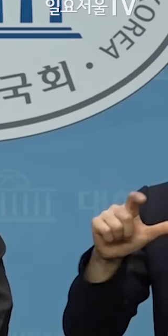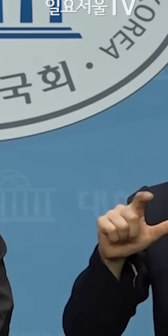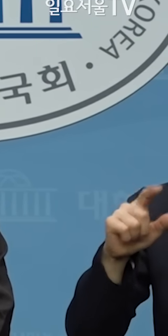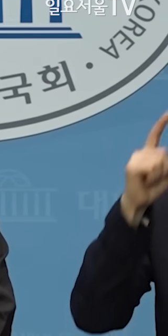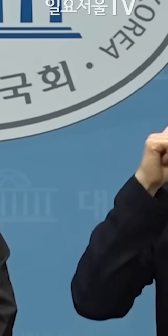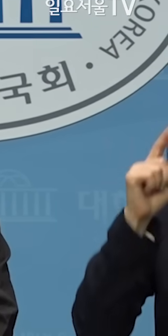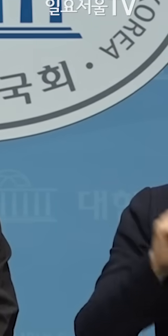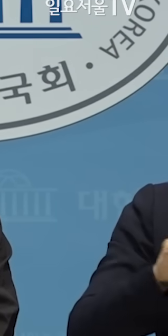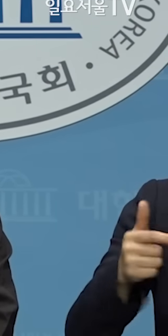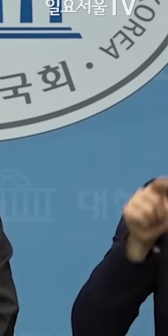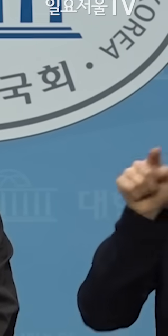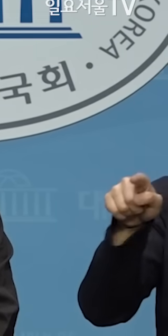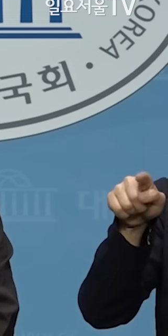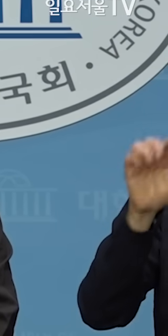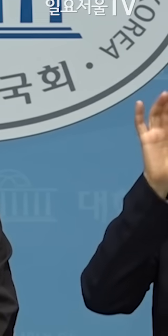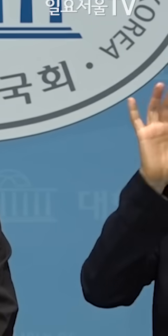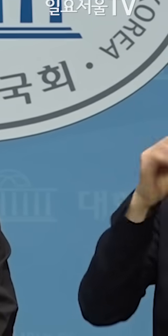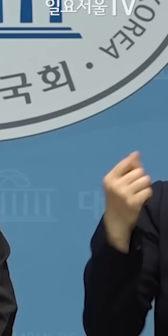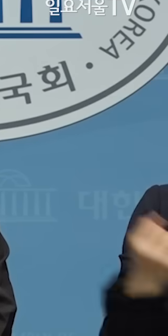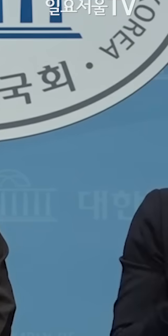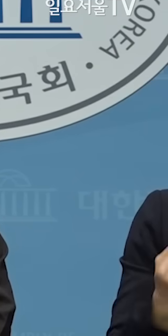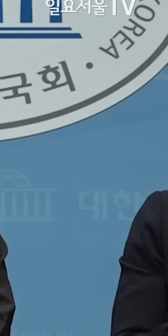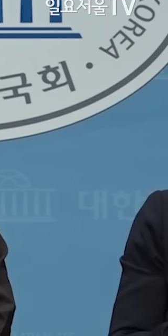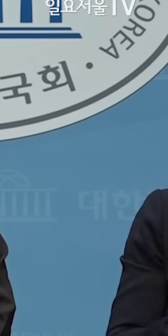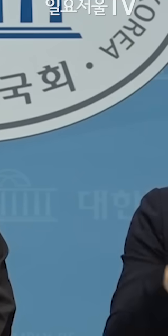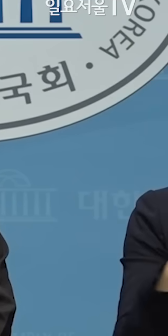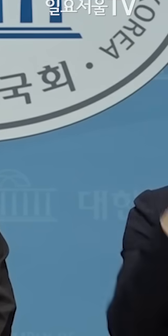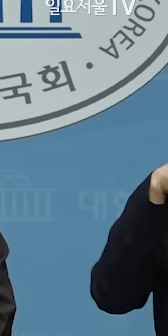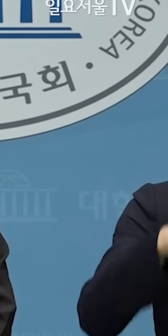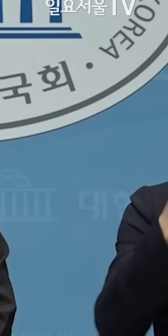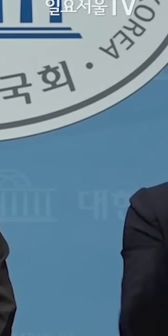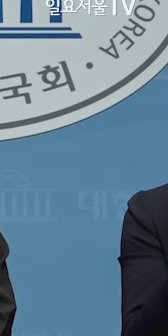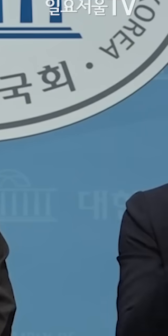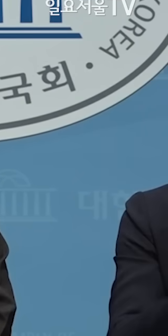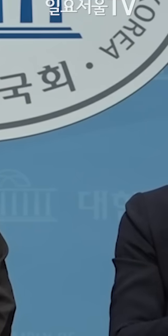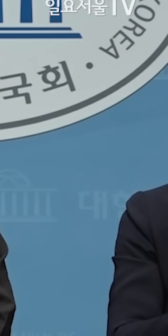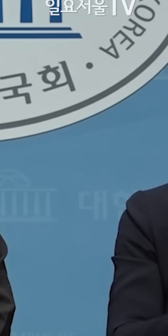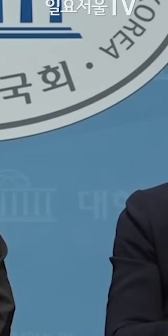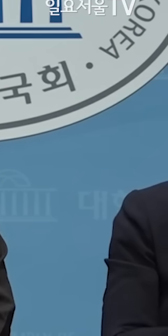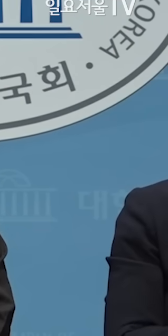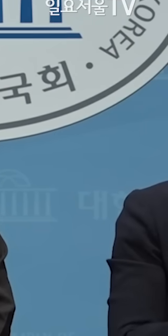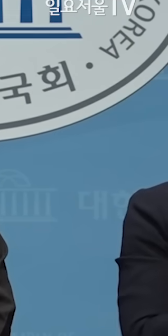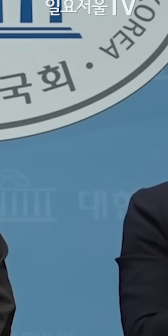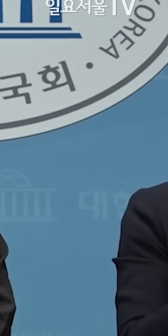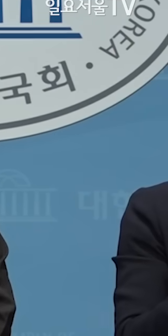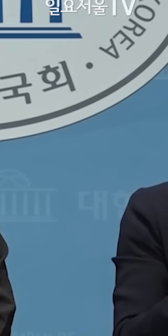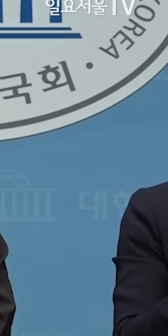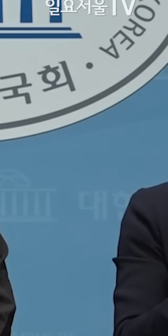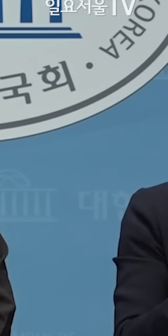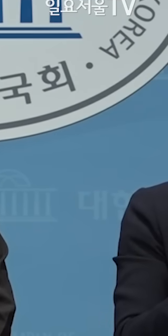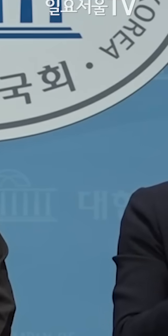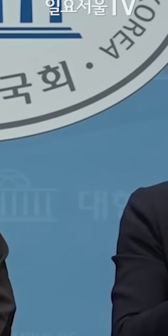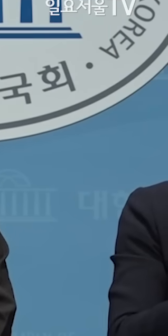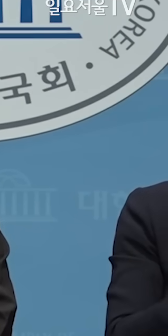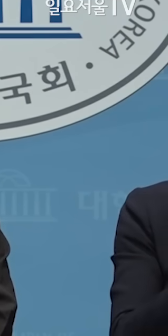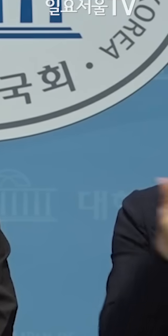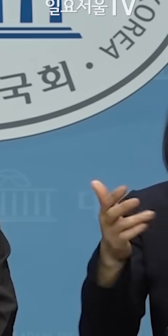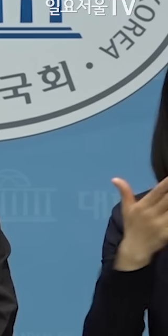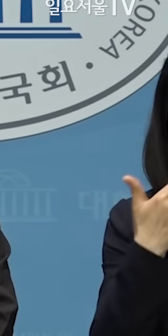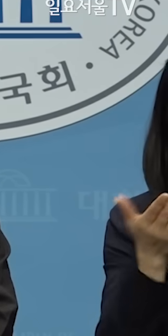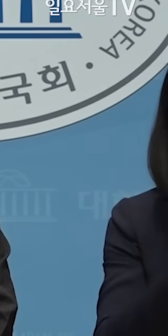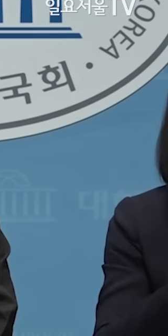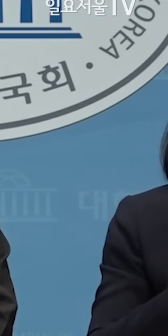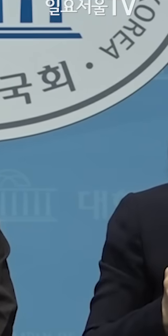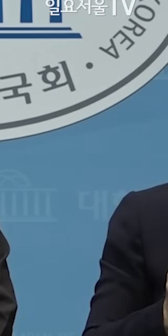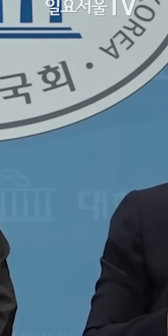하지만 유감스러운 것은 신당 450 세대에서 엄청난 지지를 받고 있다는 점입니다